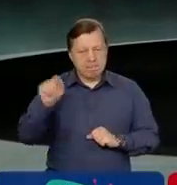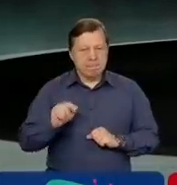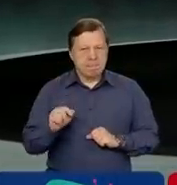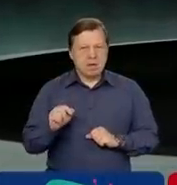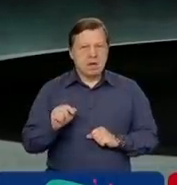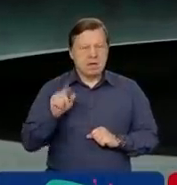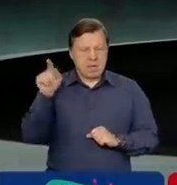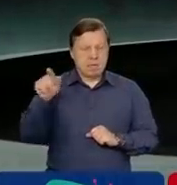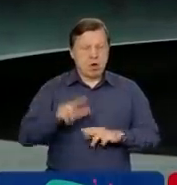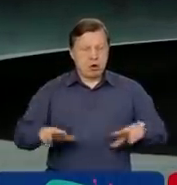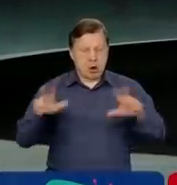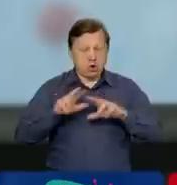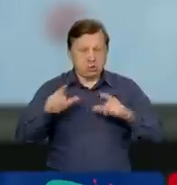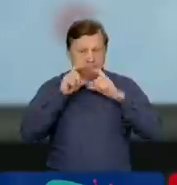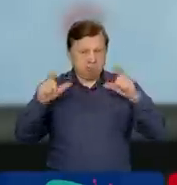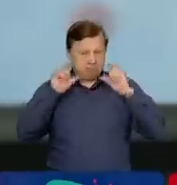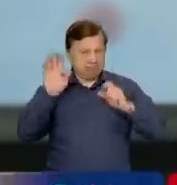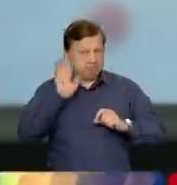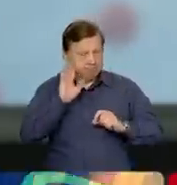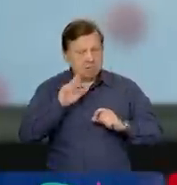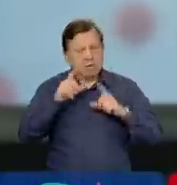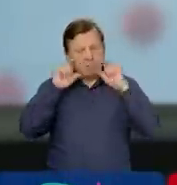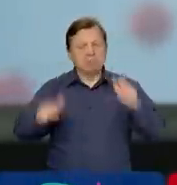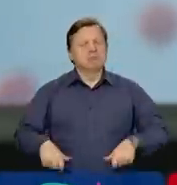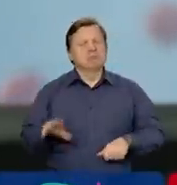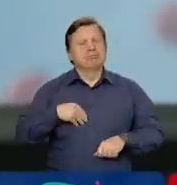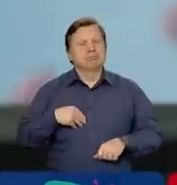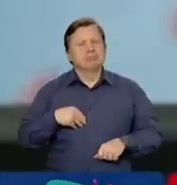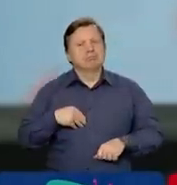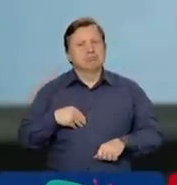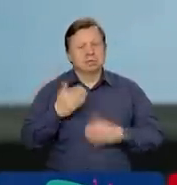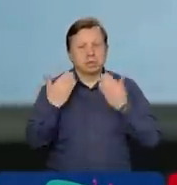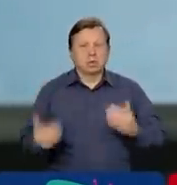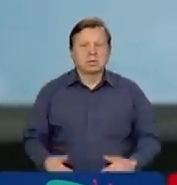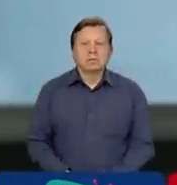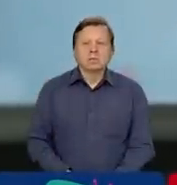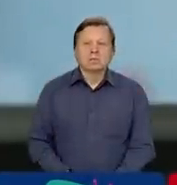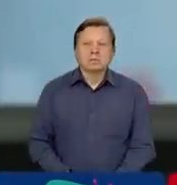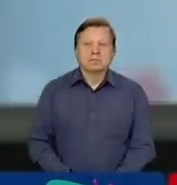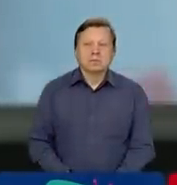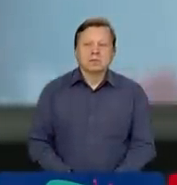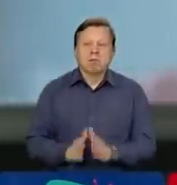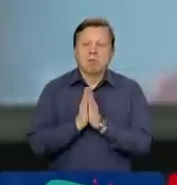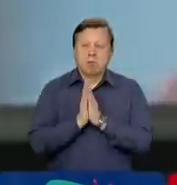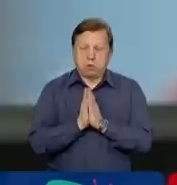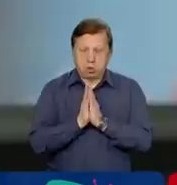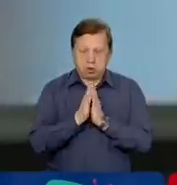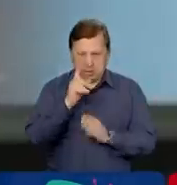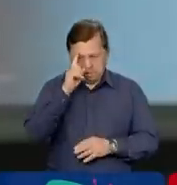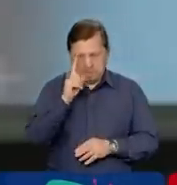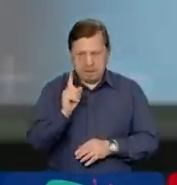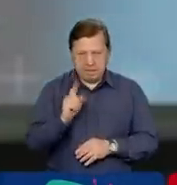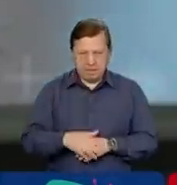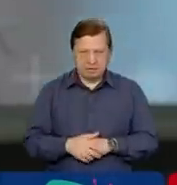zdjąć maseczkę, czy pozostać w maseczce? Dziękuję bardzo. Pozdrawiam. Proszę pamiętać, że w dalszym